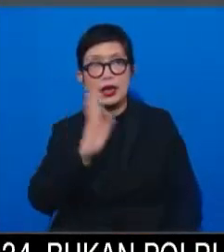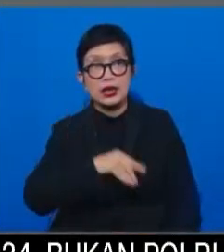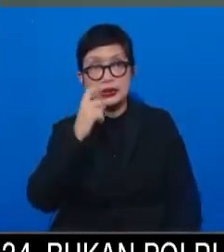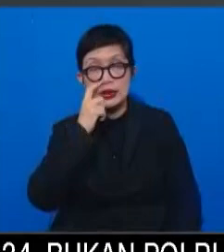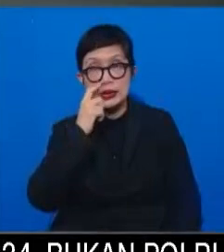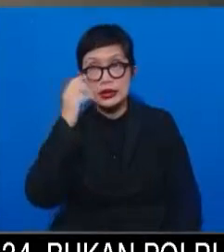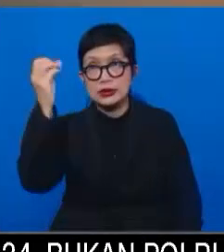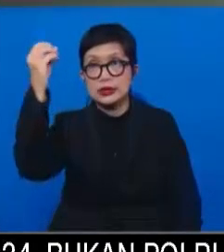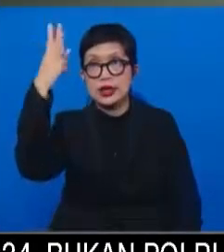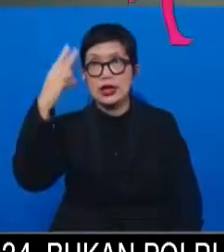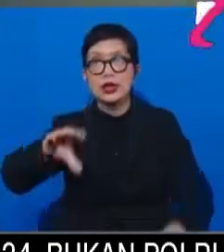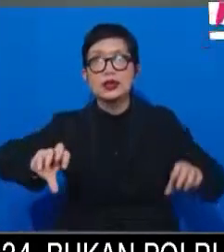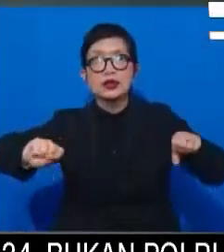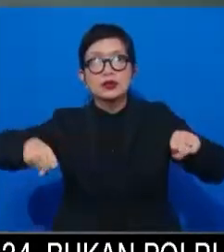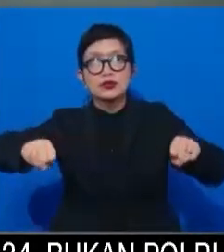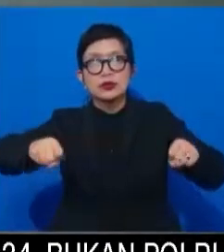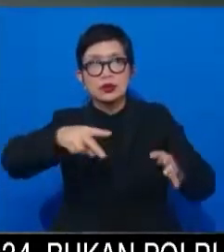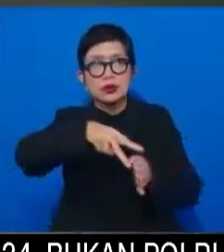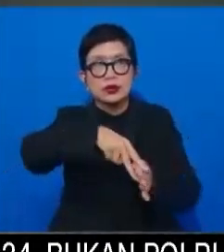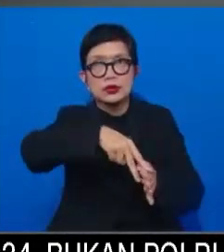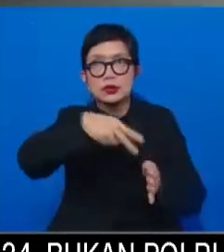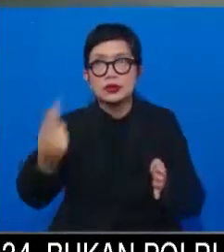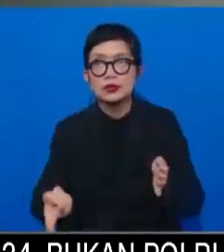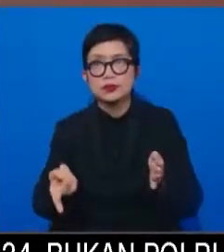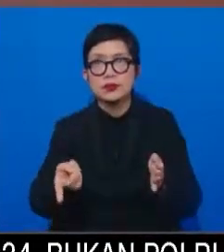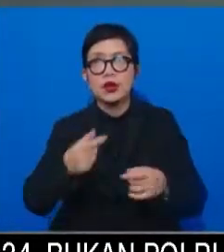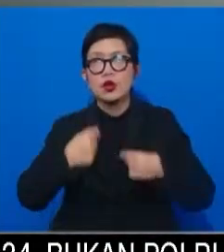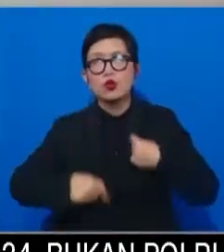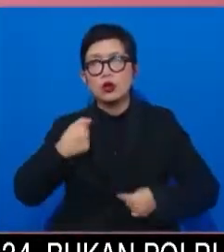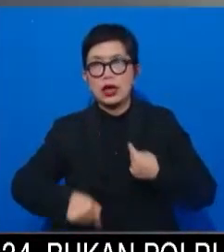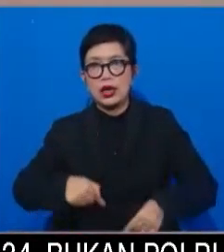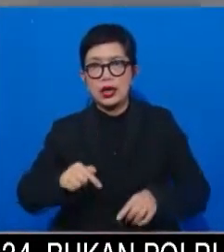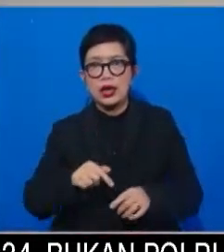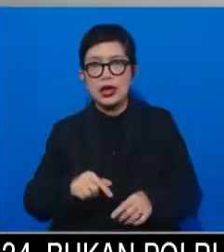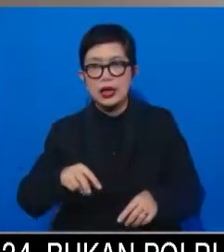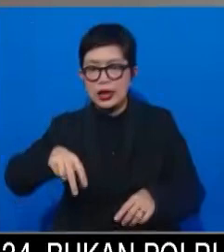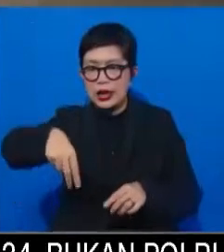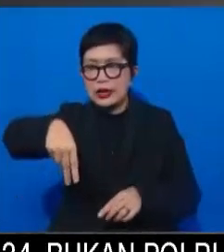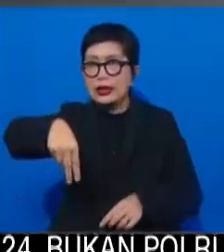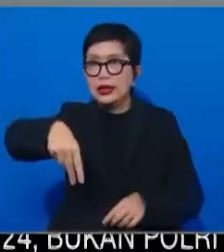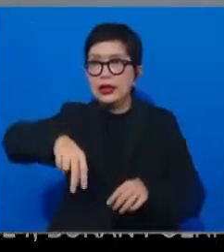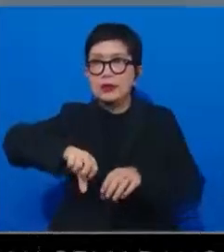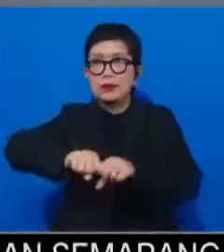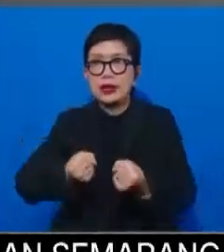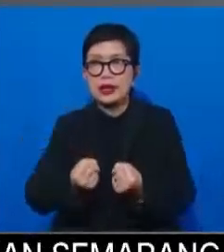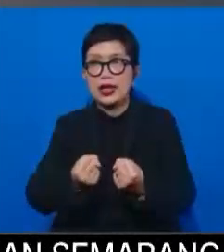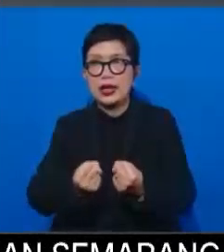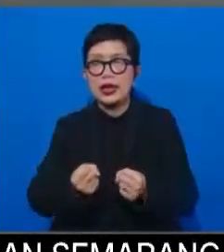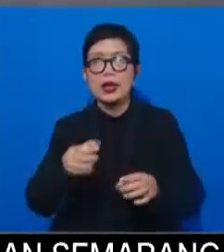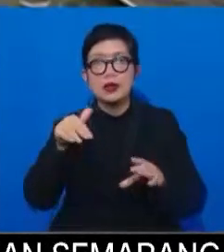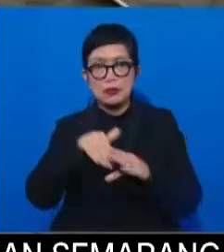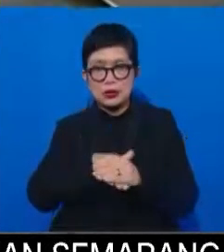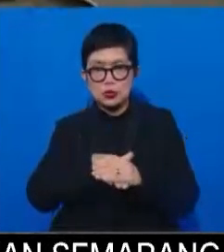Akibatnya pengendara motor sempat terpental mengalami luka dan patah kaki. Sementara motor yang dikendarai keduanya ringsek dan masuk ke kolong